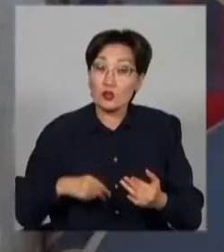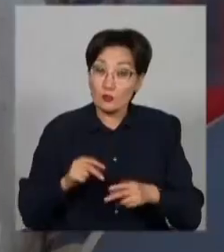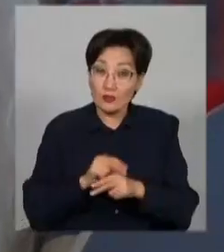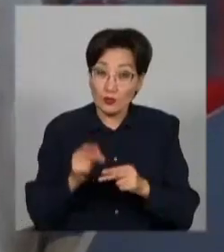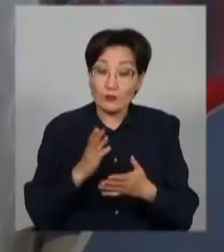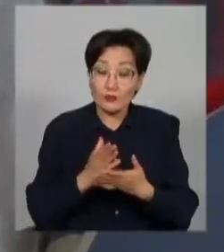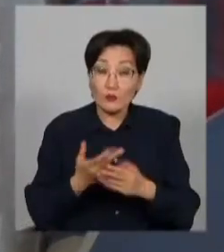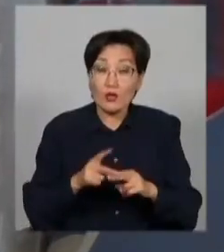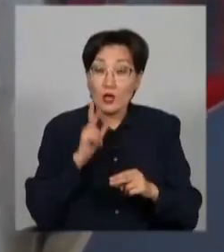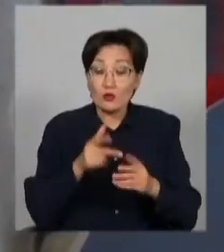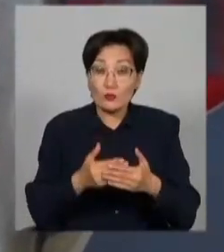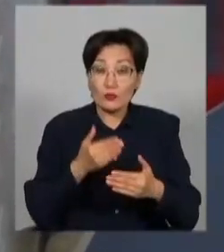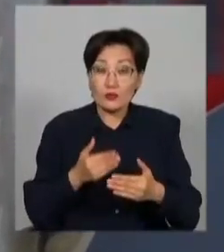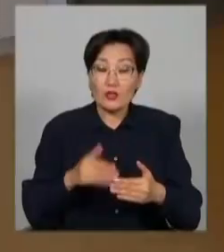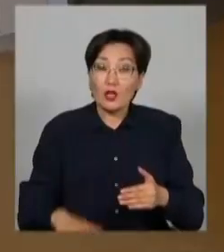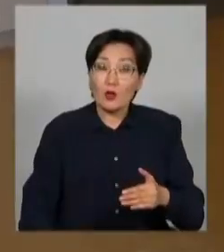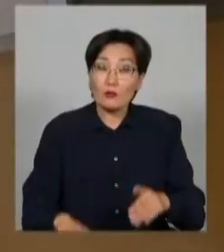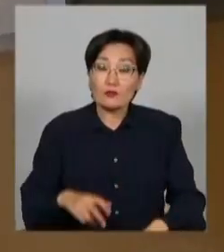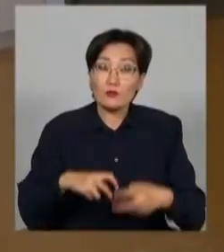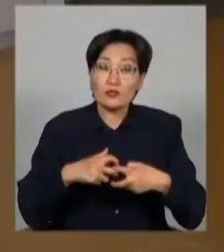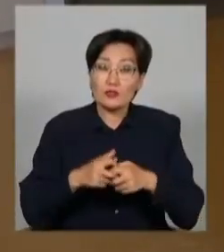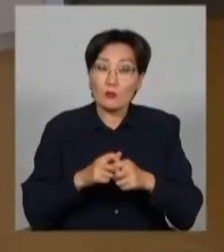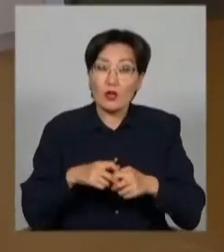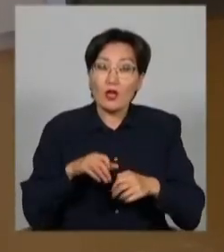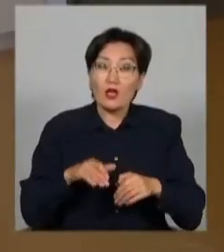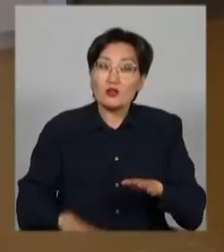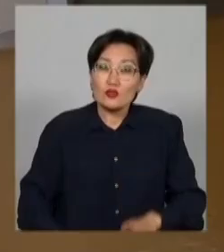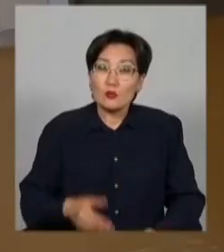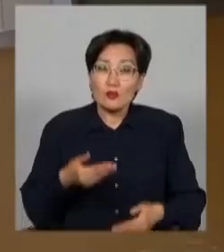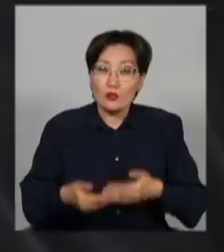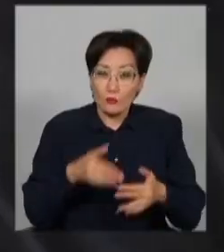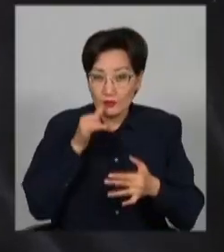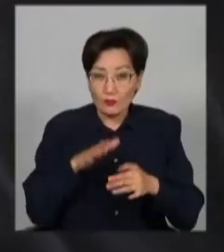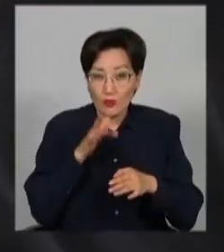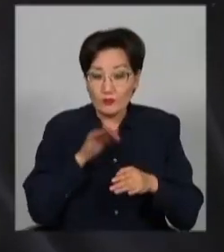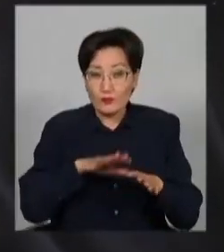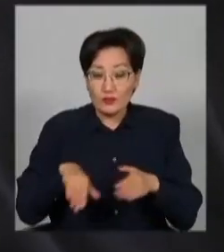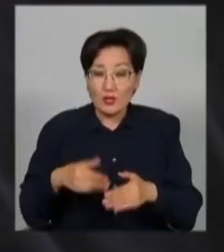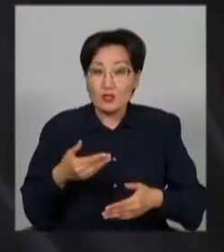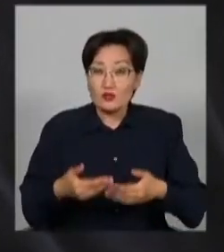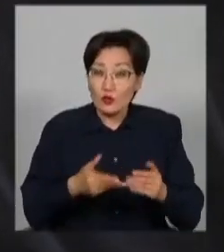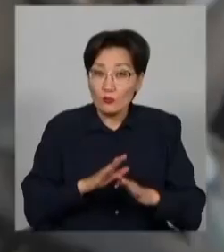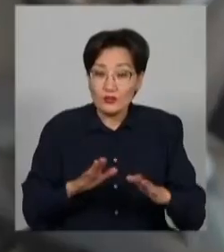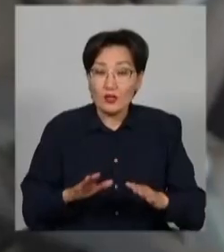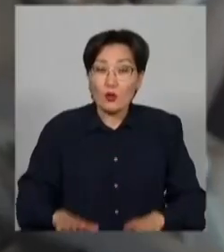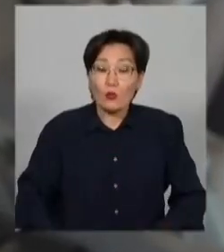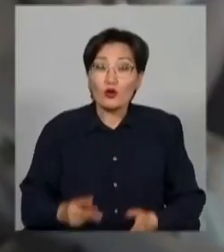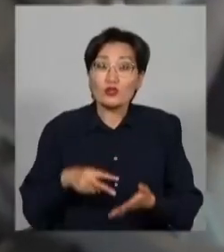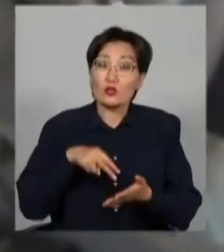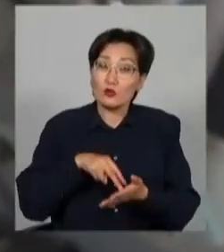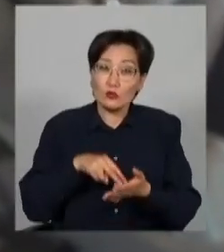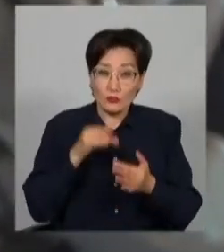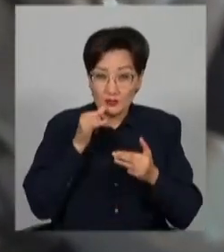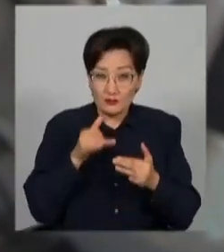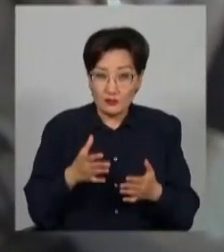әке. Осыдан 3 жыл бұрын тізе буындарына қан ұйып, аяғын нық баса алмай қалған. Уақыт өте келе, жүру бұлай тұрсын, орнынан тұруға да